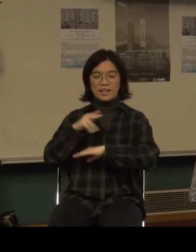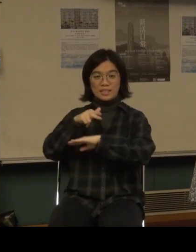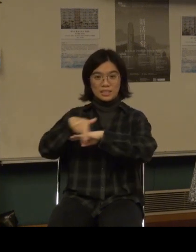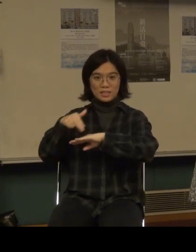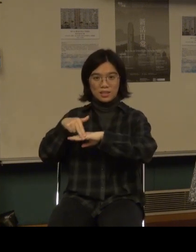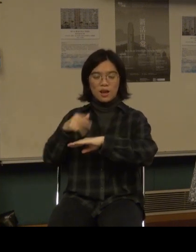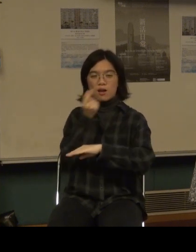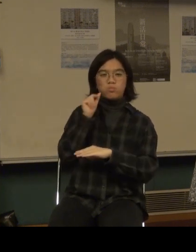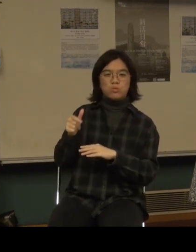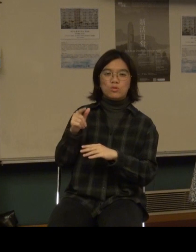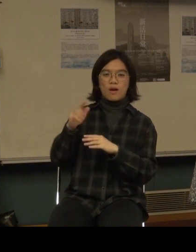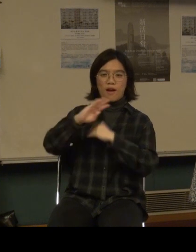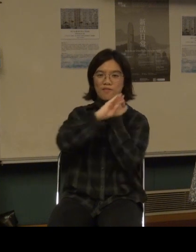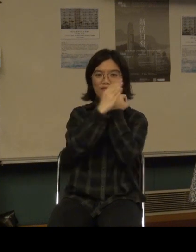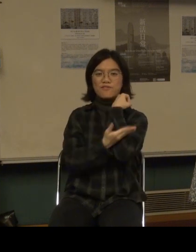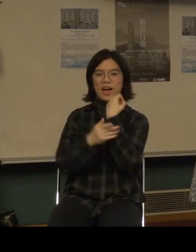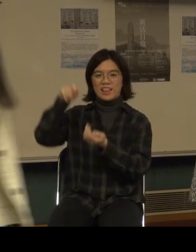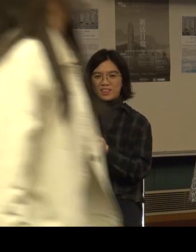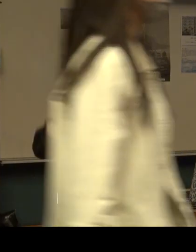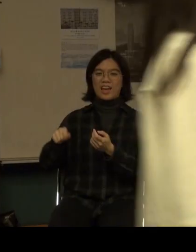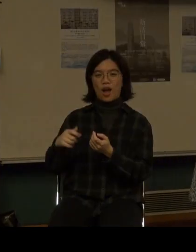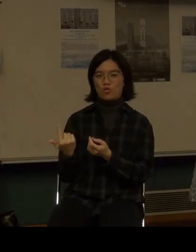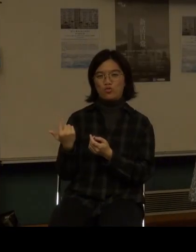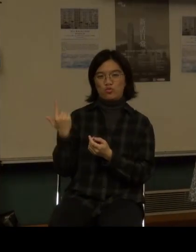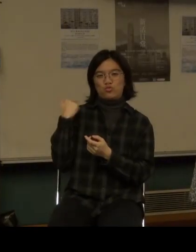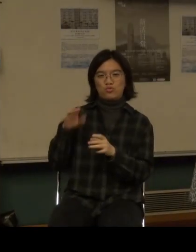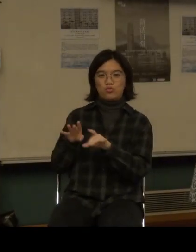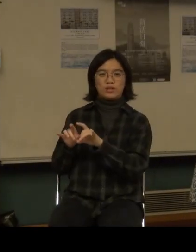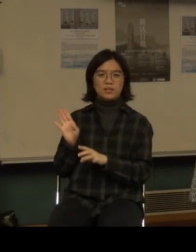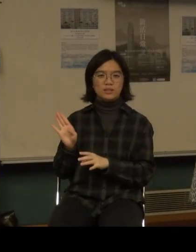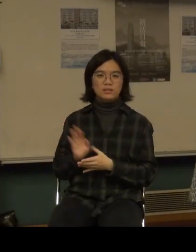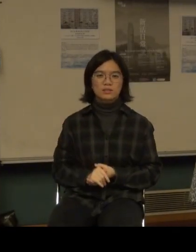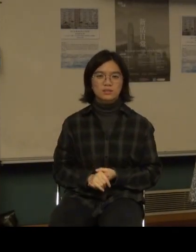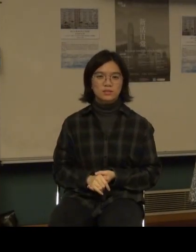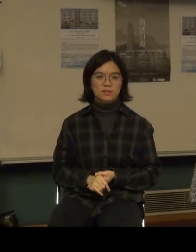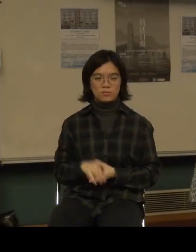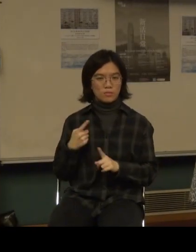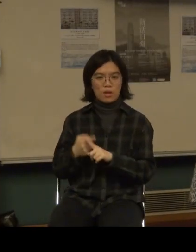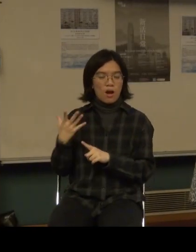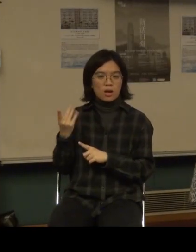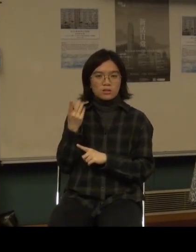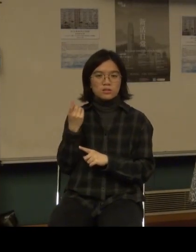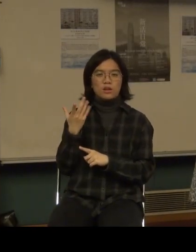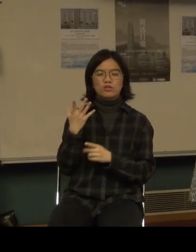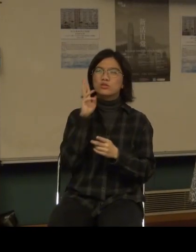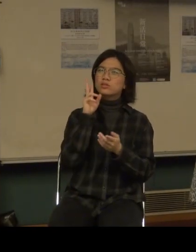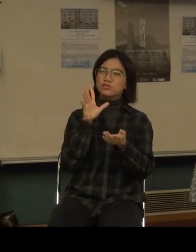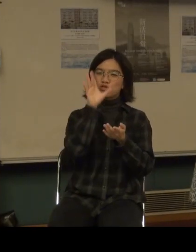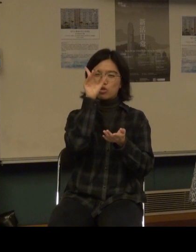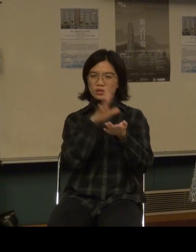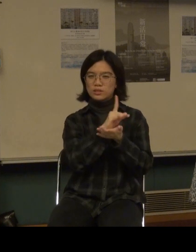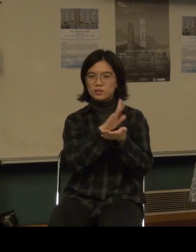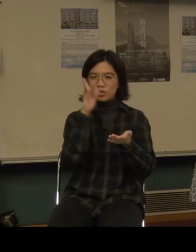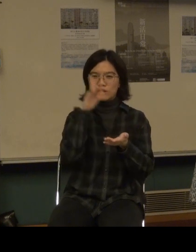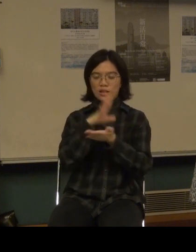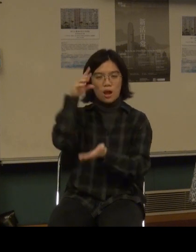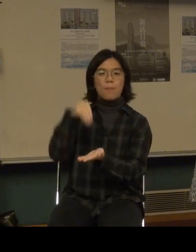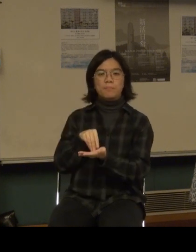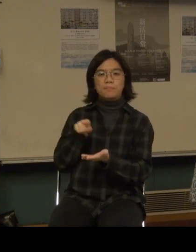位嘅嚇。佢喺應該係舊年嚇被政府評為一個法定嘅古蹟嘅。咁啊第一等咧，我哋見到比較現代嘅風